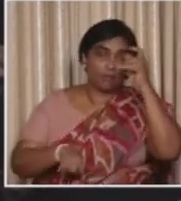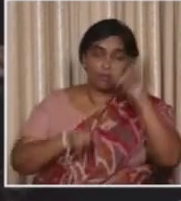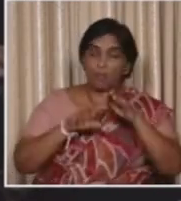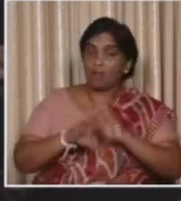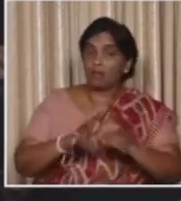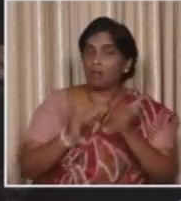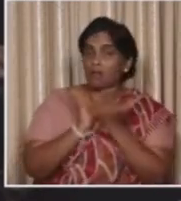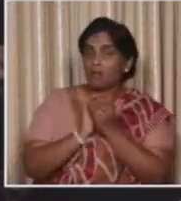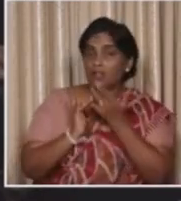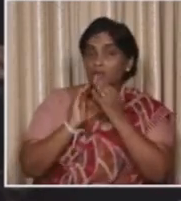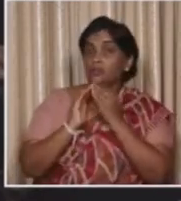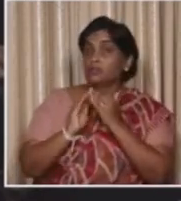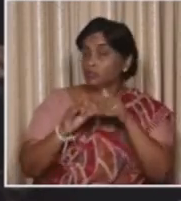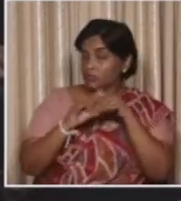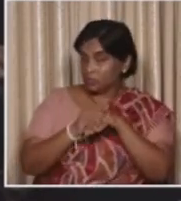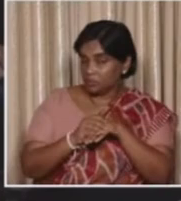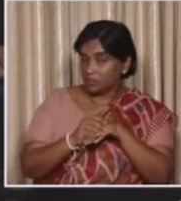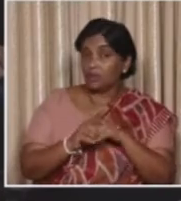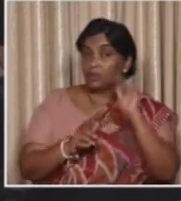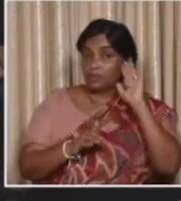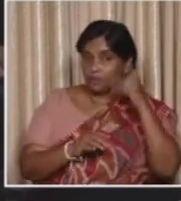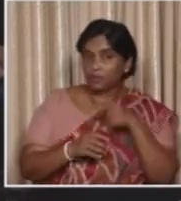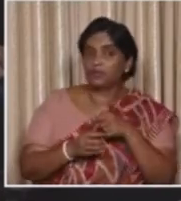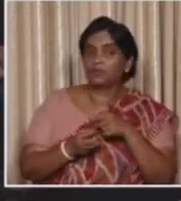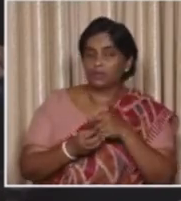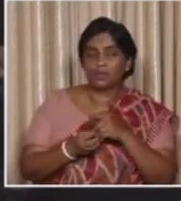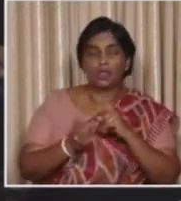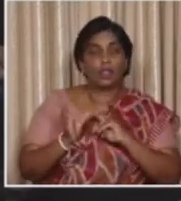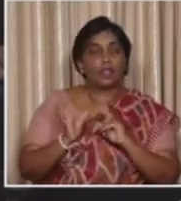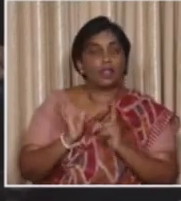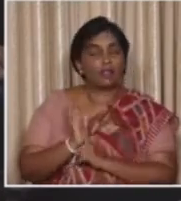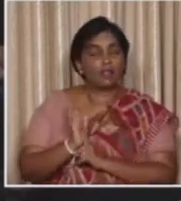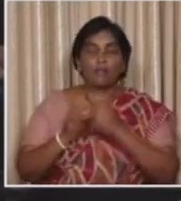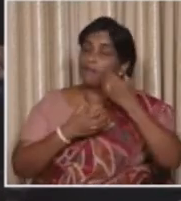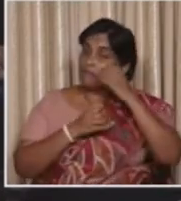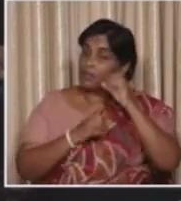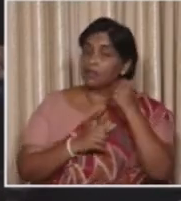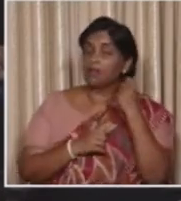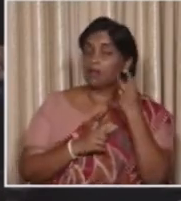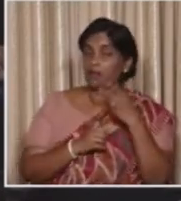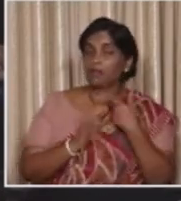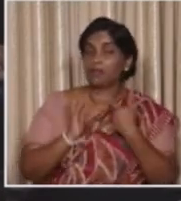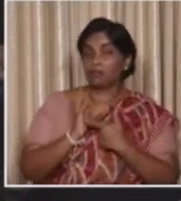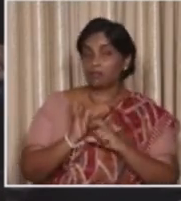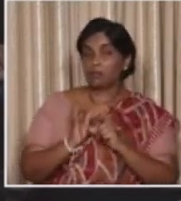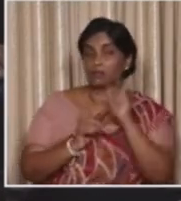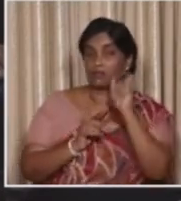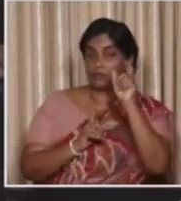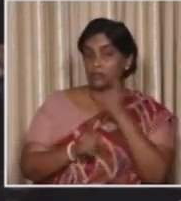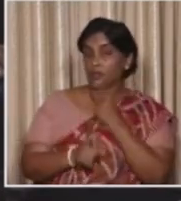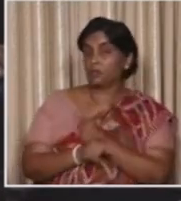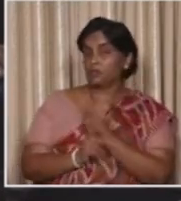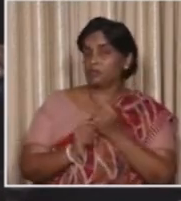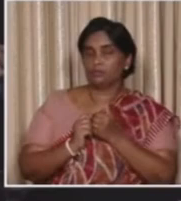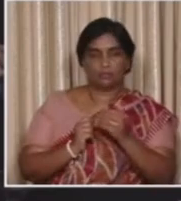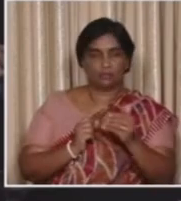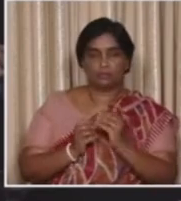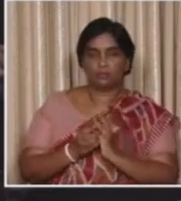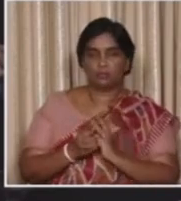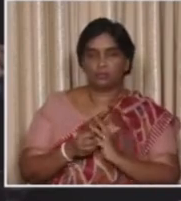දරුවන් ඉගෙන ගන්න පාසල් වලට විශේෂයෙන්ම උසස් පෙළ, විද්‍යාව සහ ගණිතය, තාක්ෂණ විෂයන් උගන්වන තත්ත්වයකට ගේන්න.